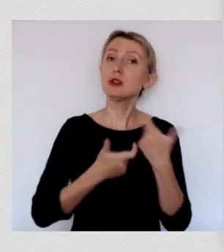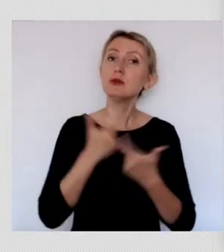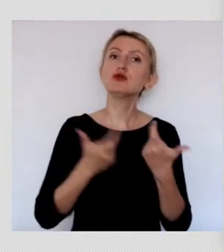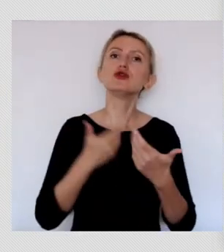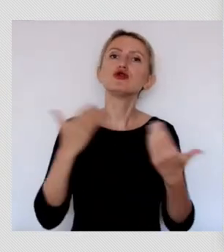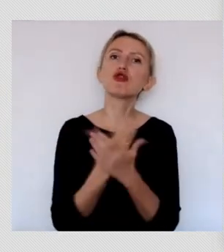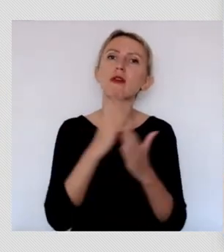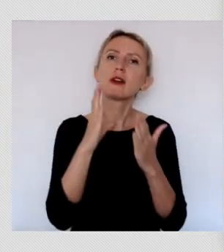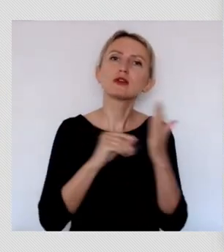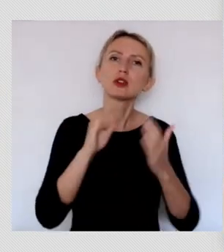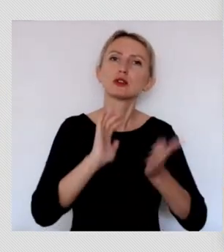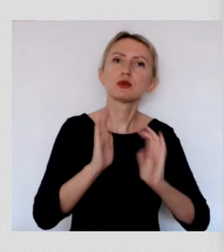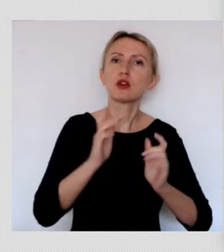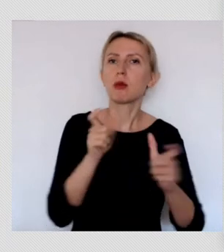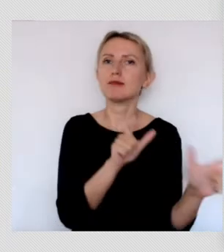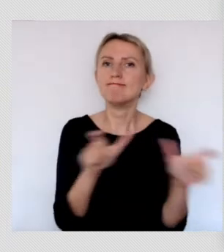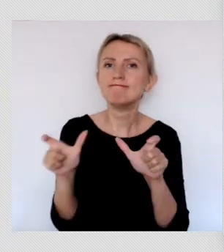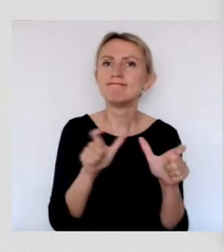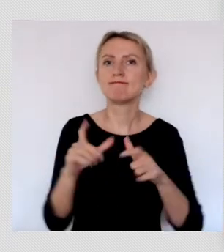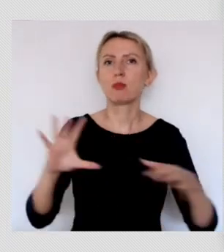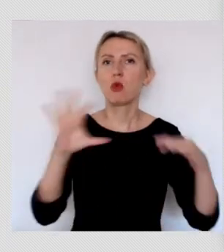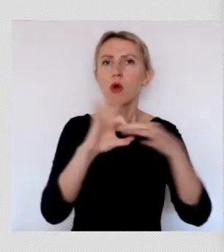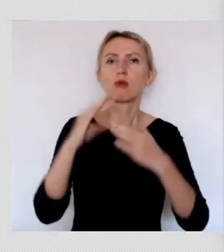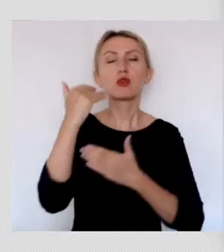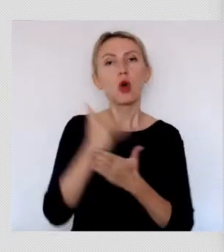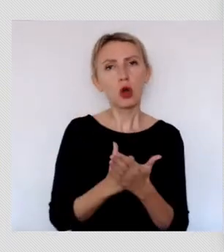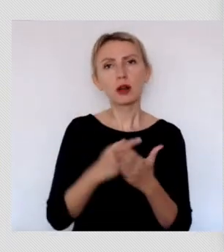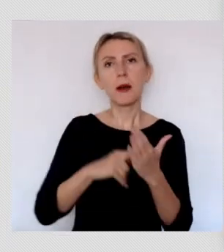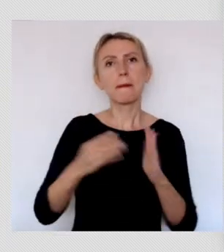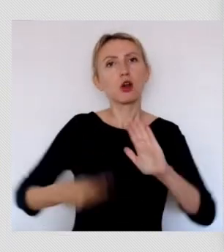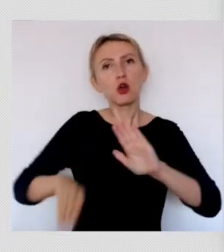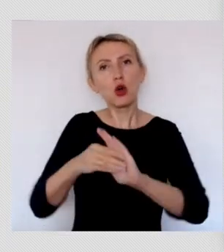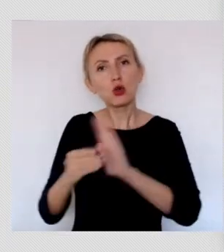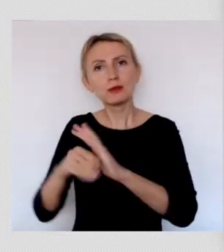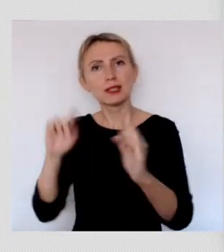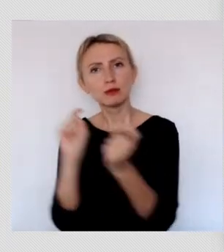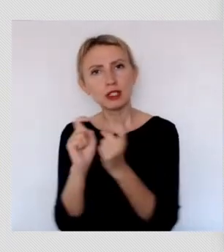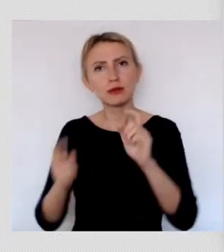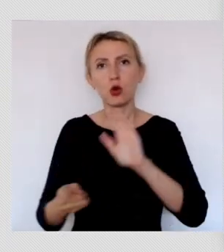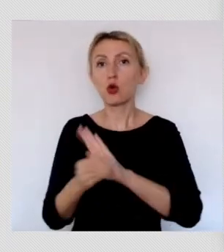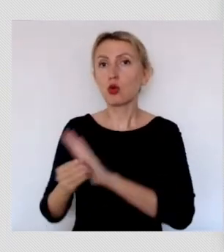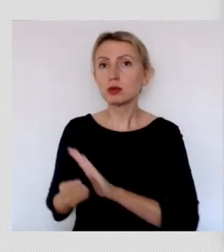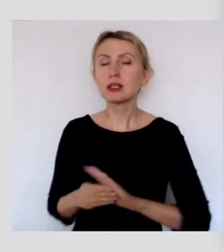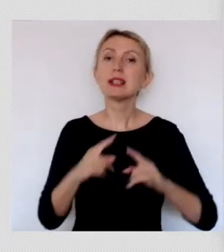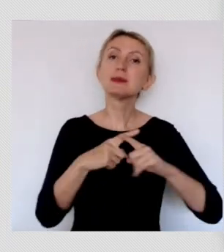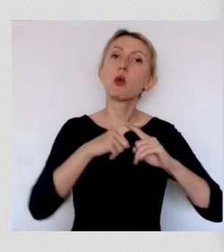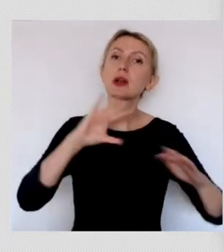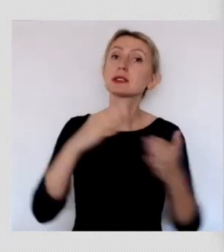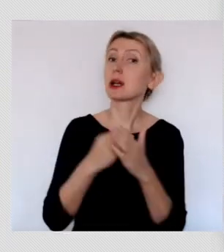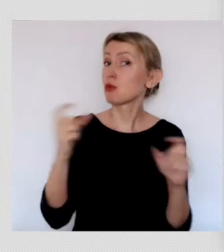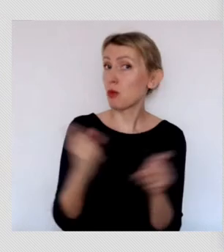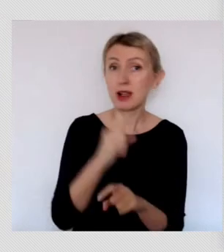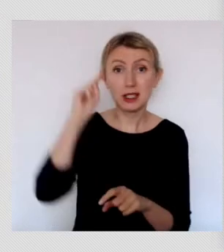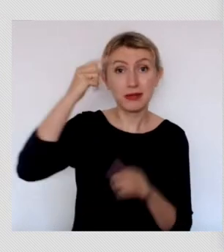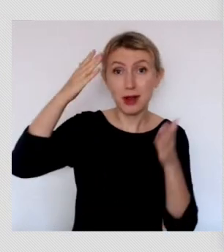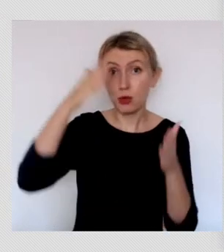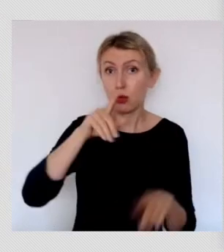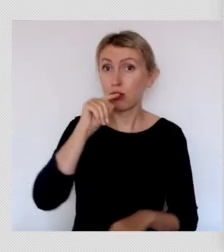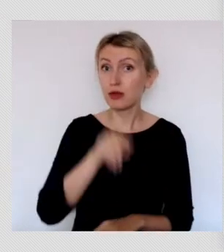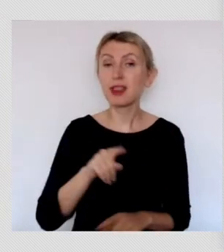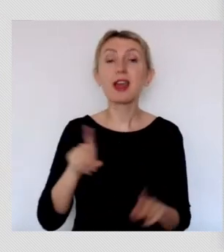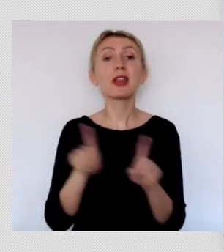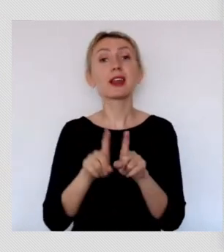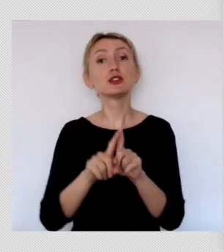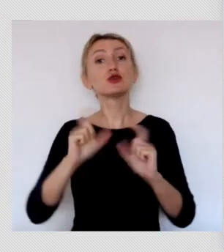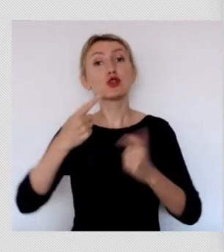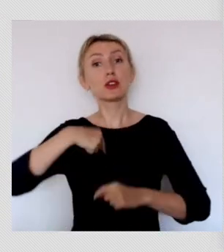monitorujące, powiązanie tego z programami dotyczącymi korupcji antykorupcyjnych, szczególnie spółek Skarbu Państwa. I to, co